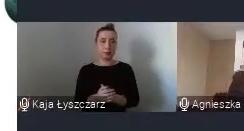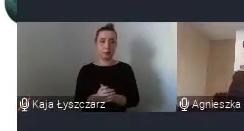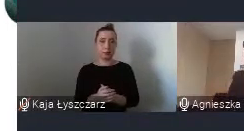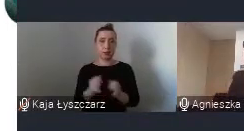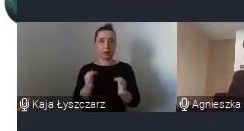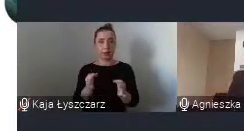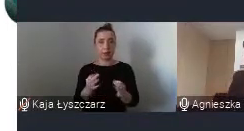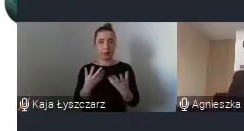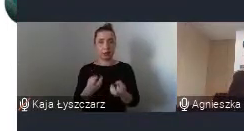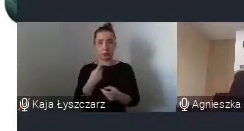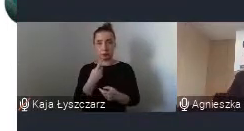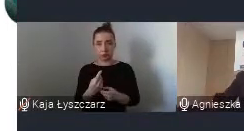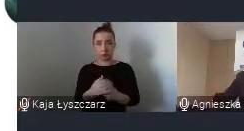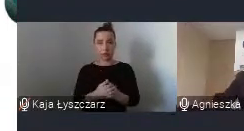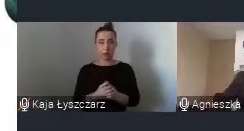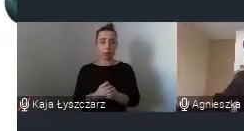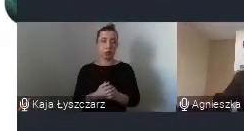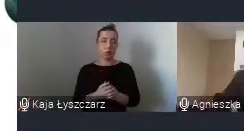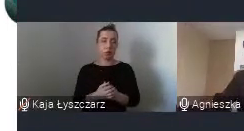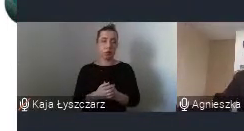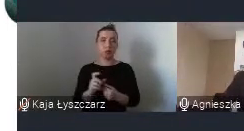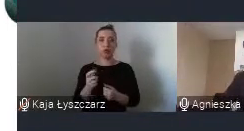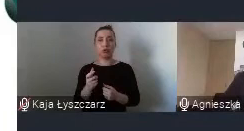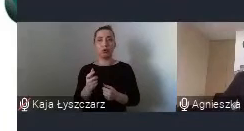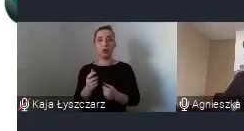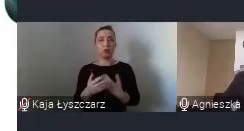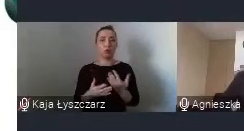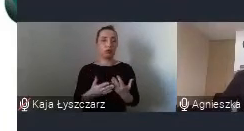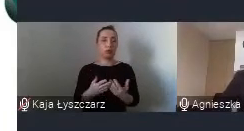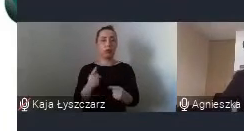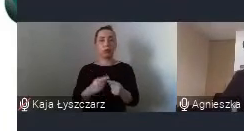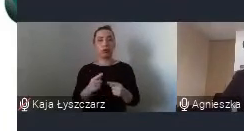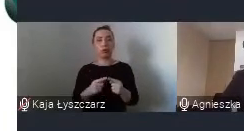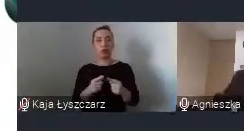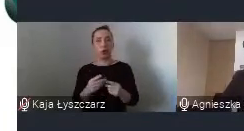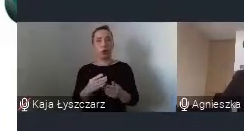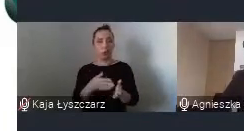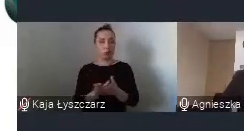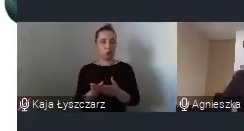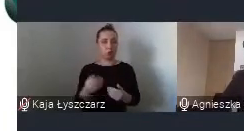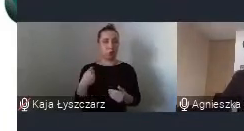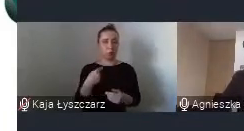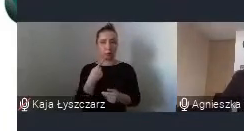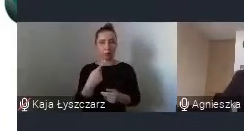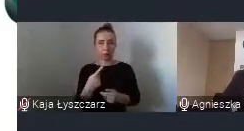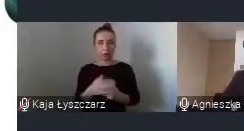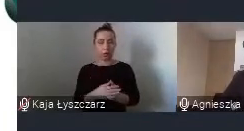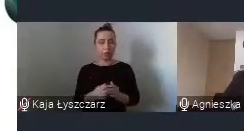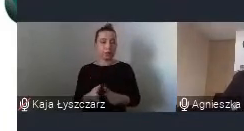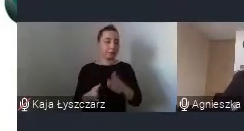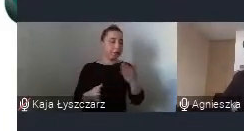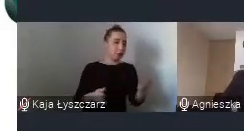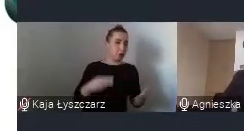Tutaj chciałam powiedzieć o tym, co troszeczkę wspomniałam na początku, to znaczy z jednej strony